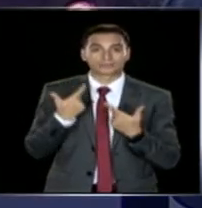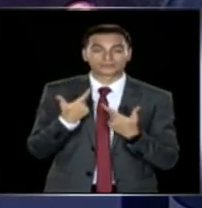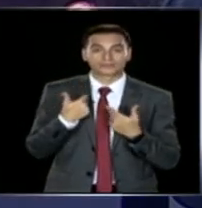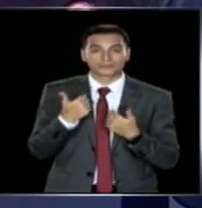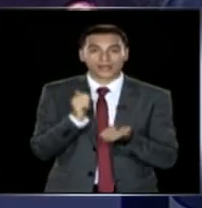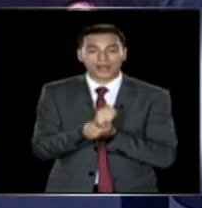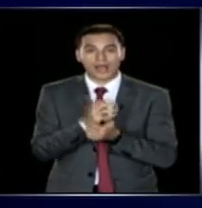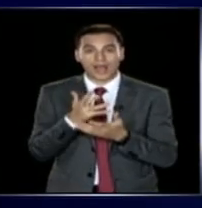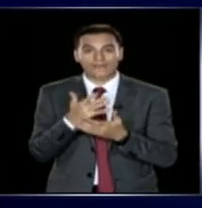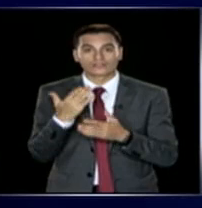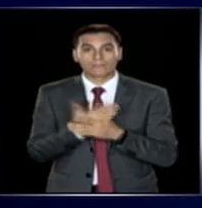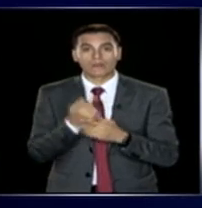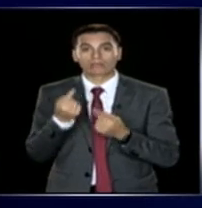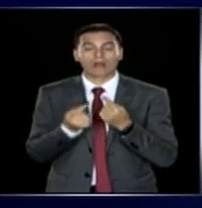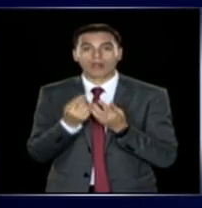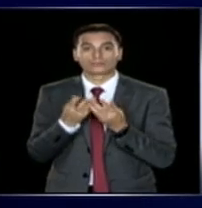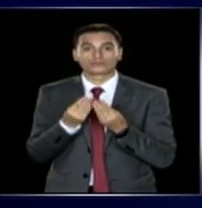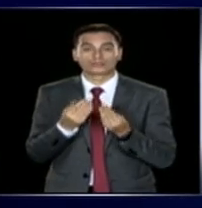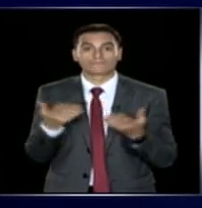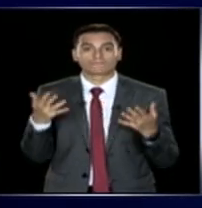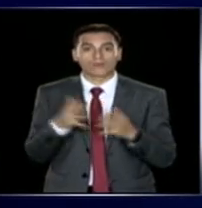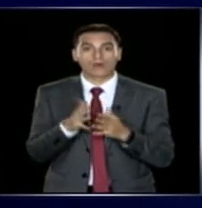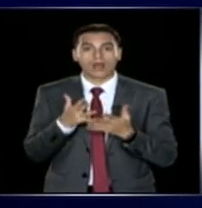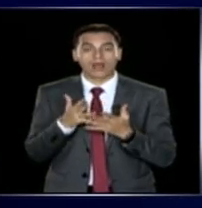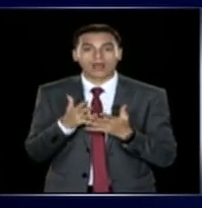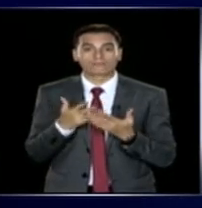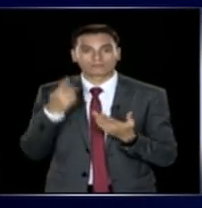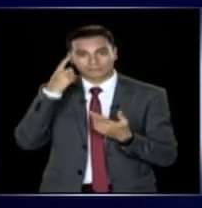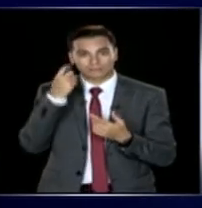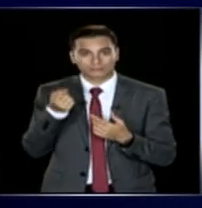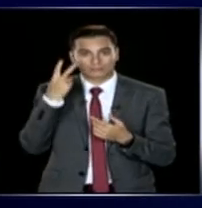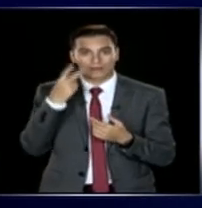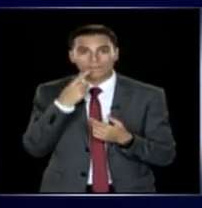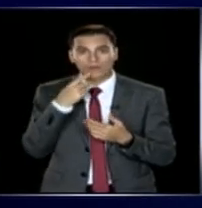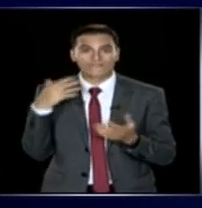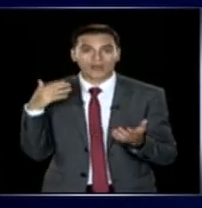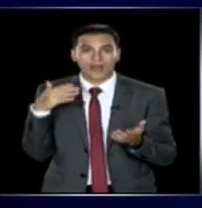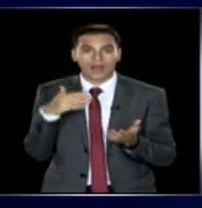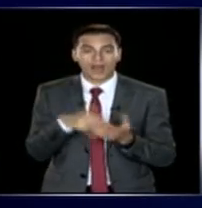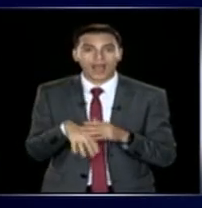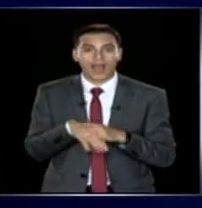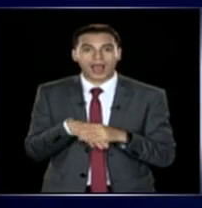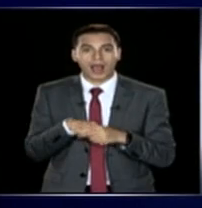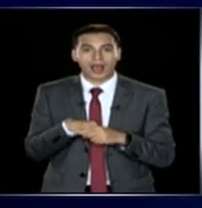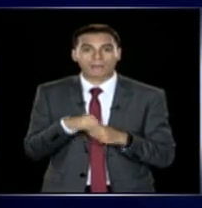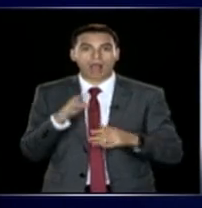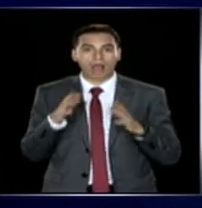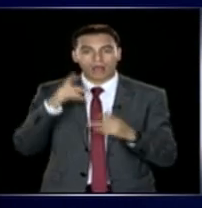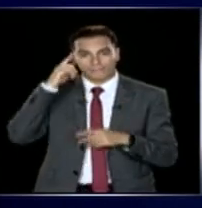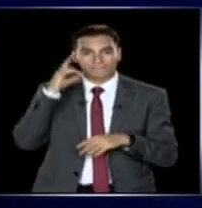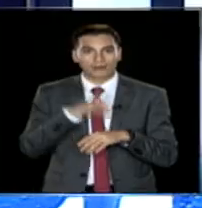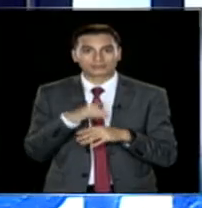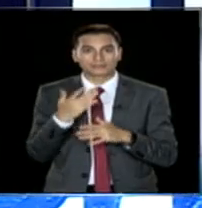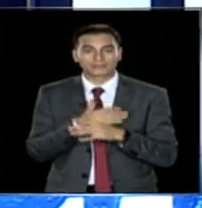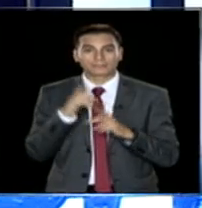هو طلب إمكانيات مش موجودة في الوقت ده، فعمل نفسه في الآخر إنه هو مجنون عشان